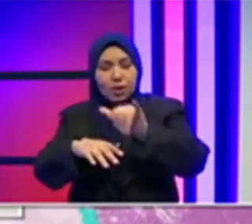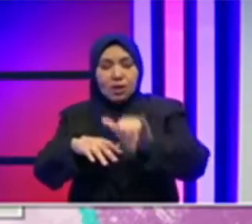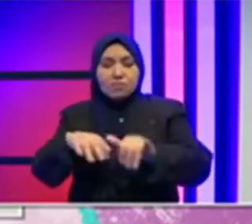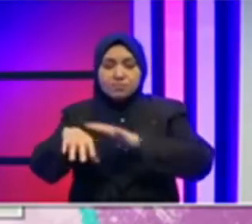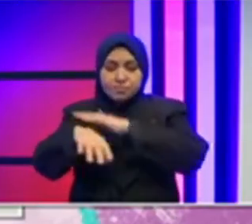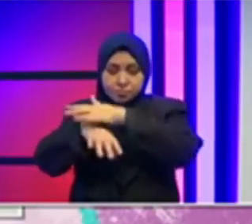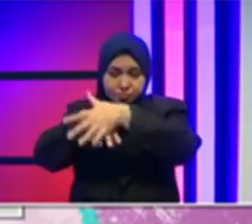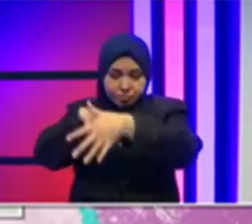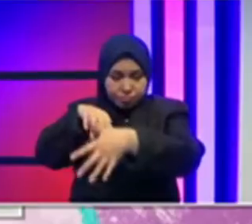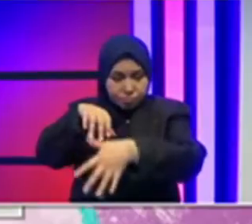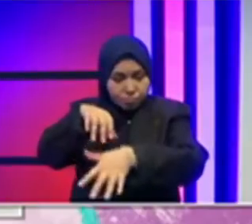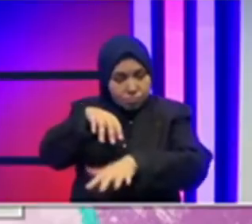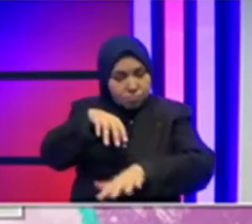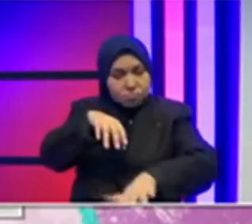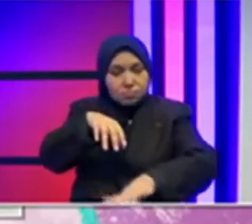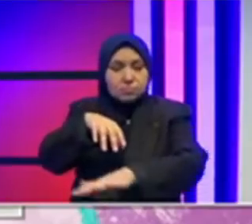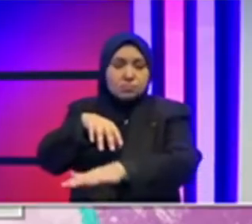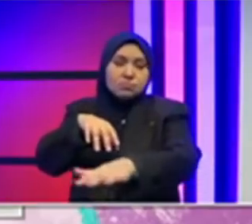الصالحات